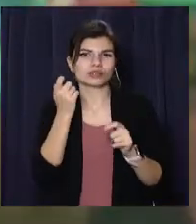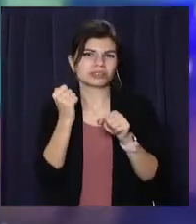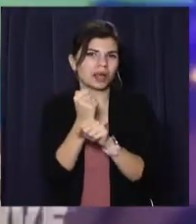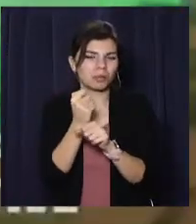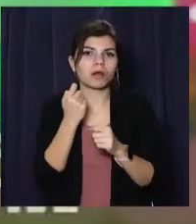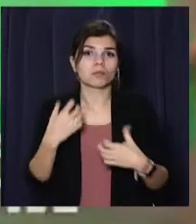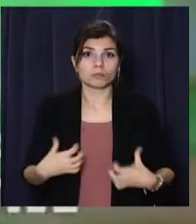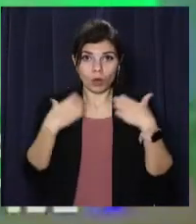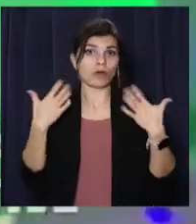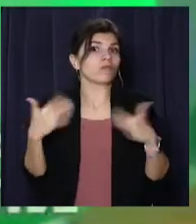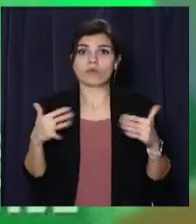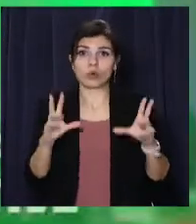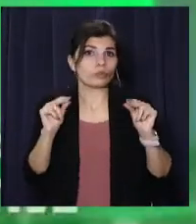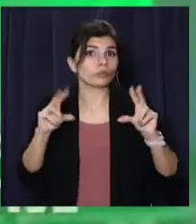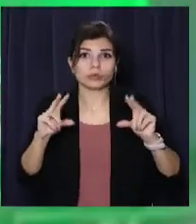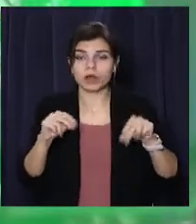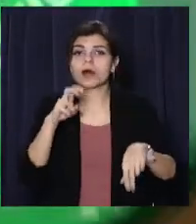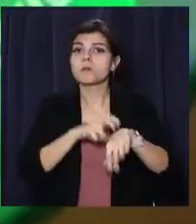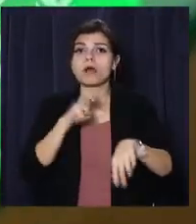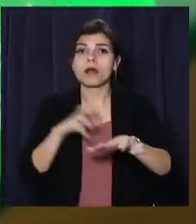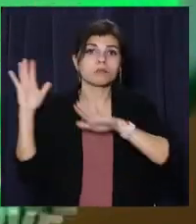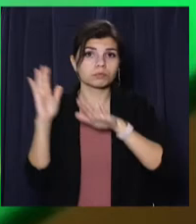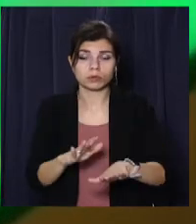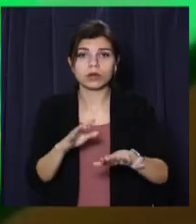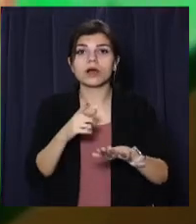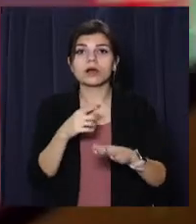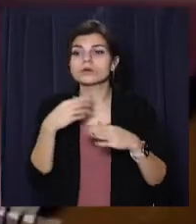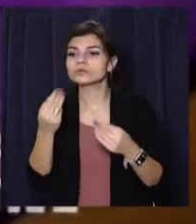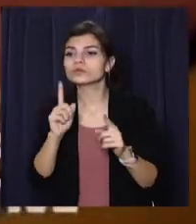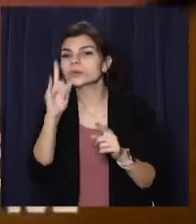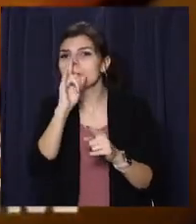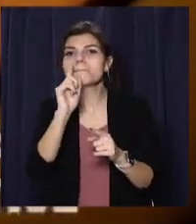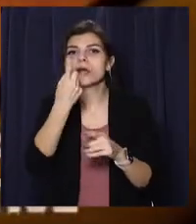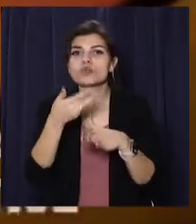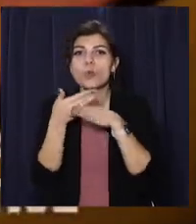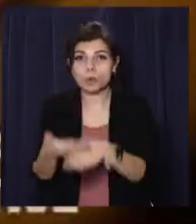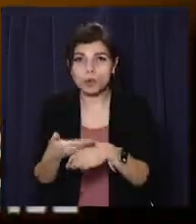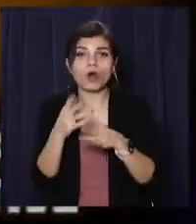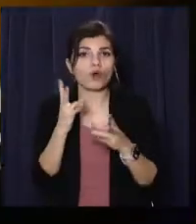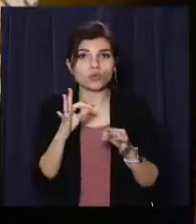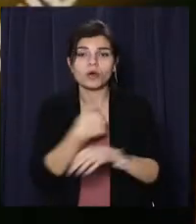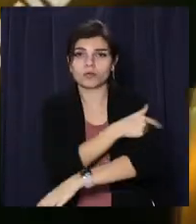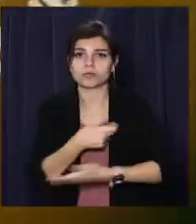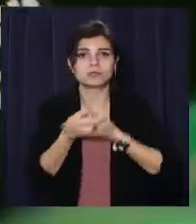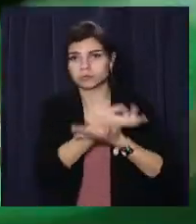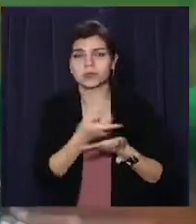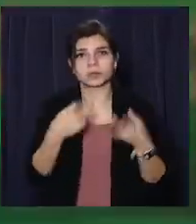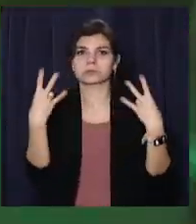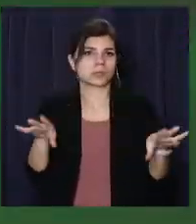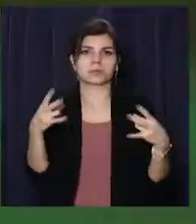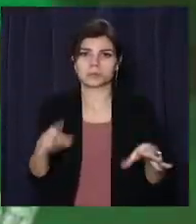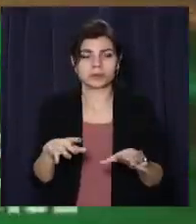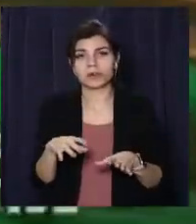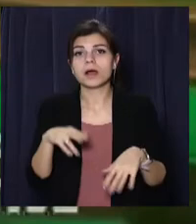та переляком. Медики, які прибули на місце, надали постраждалим першу допомогу, але від госпіталізації вони